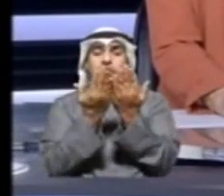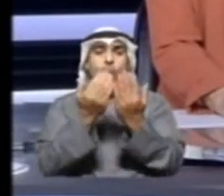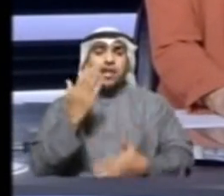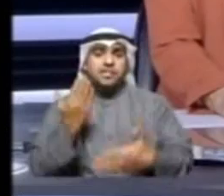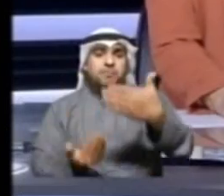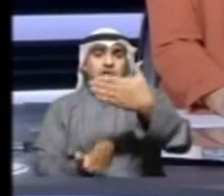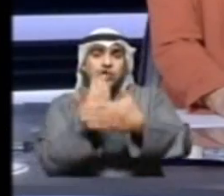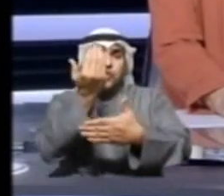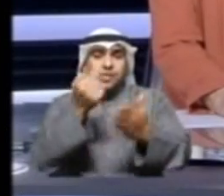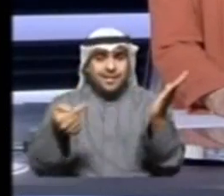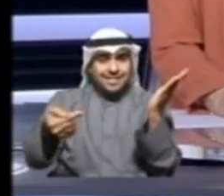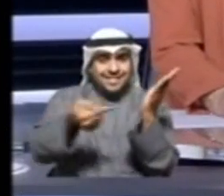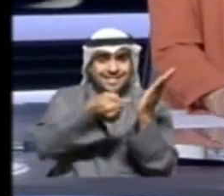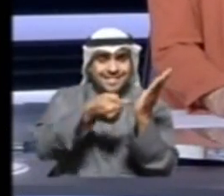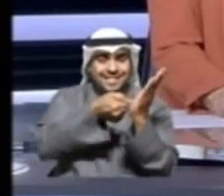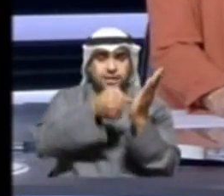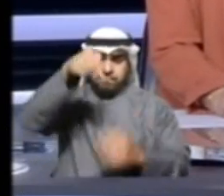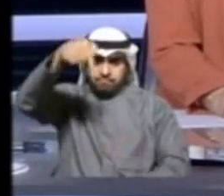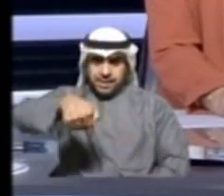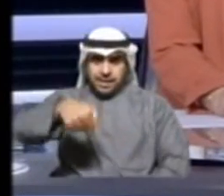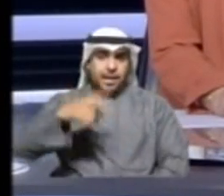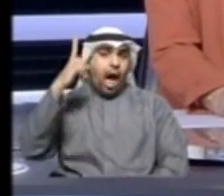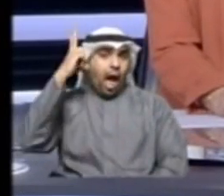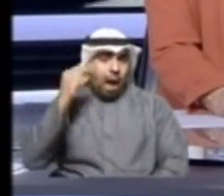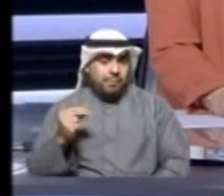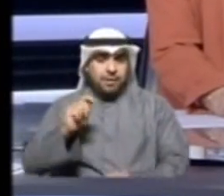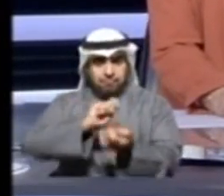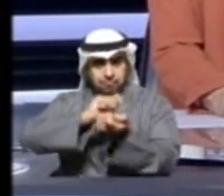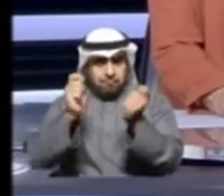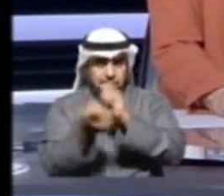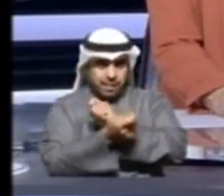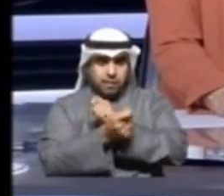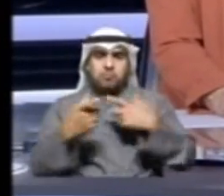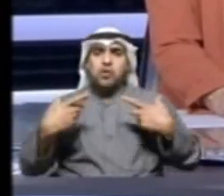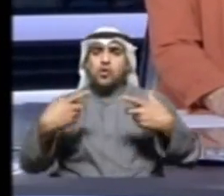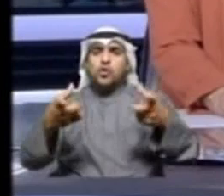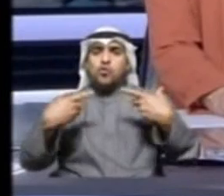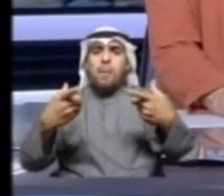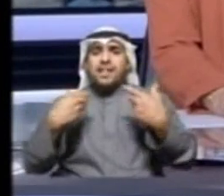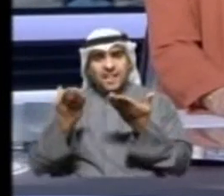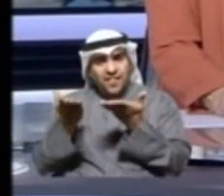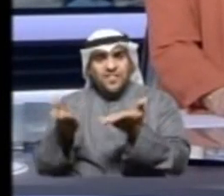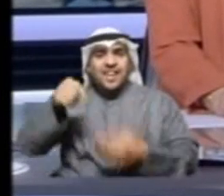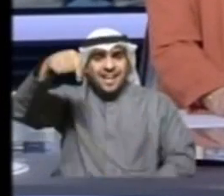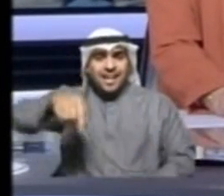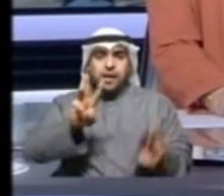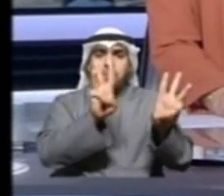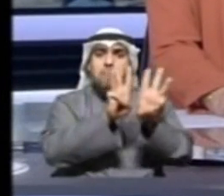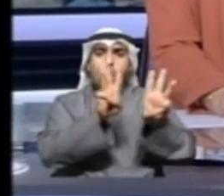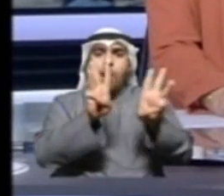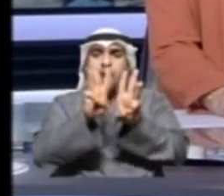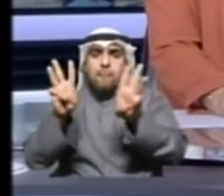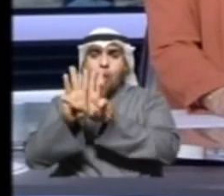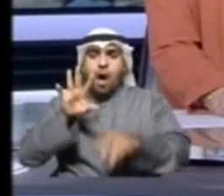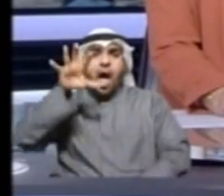الجديد إلكترونيا. نعم، حيث أعلن نائب المدير العام للإدارة العامة للجنسية والجوازات ووثائق السفر العقيد خالد